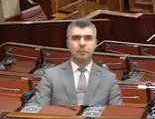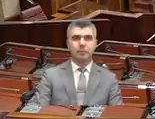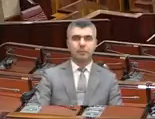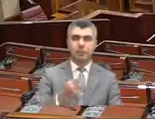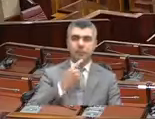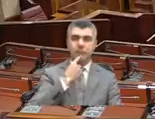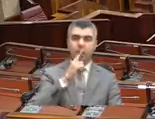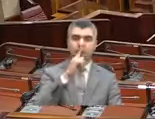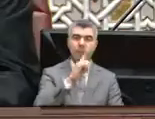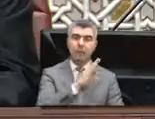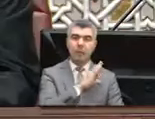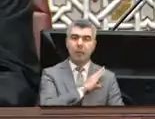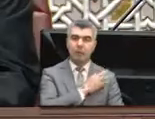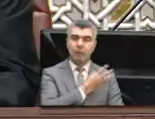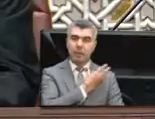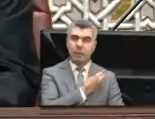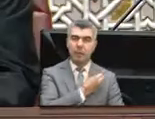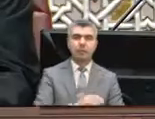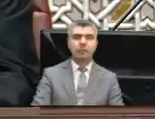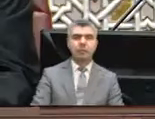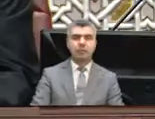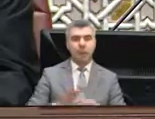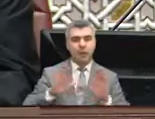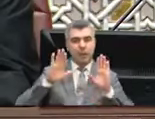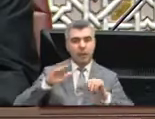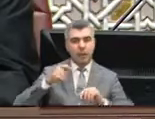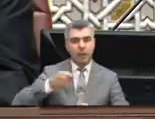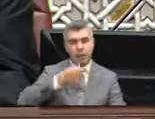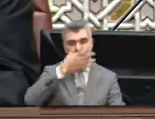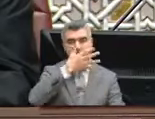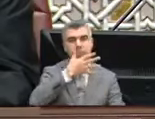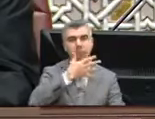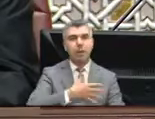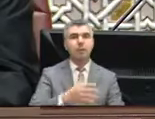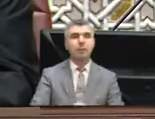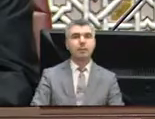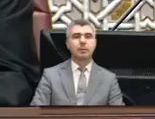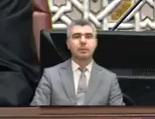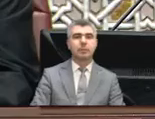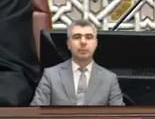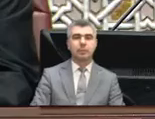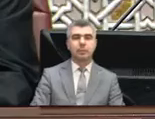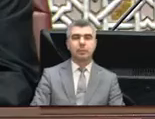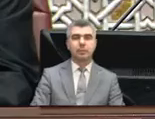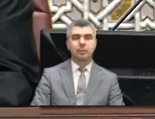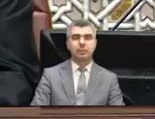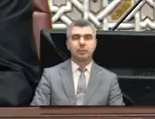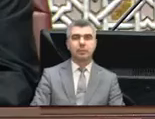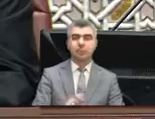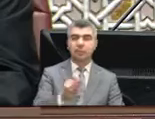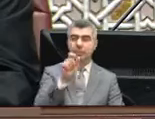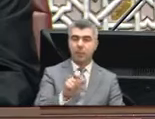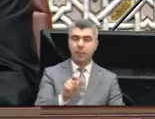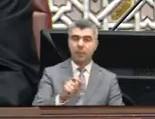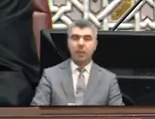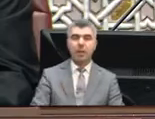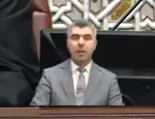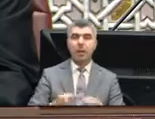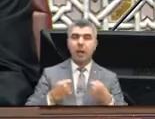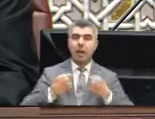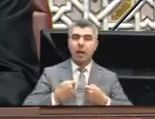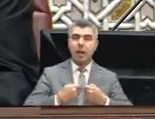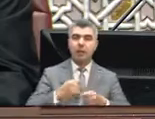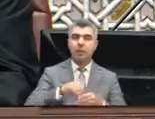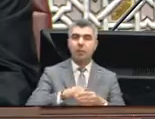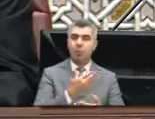بسم الله الرحمن الرحيم، والصلاة والسلام على أشرف المرسلين، السيد رئيس مجلس